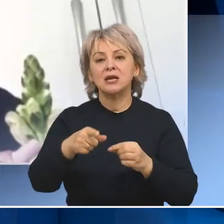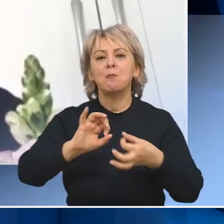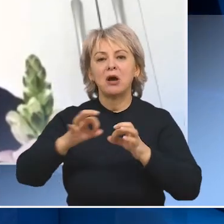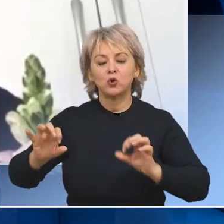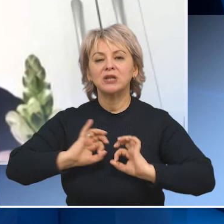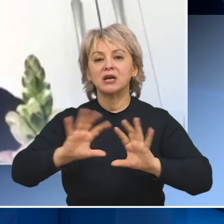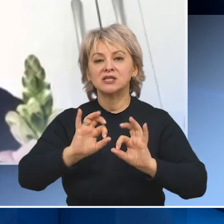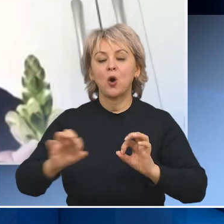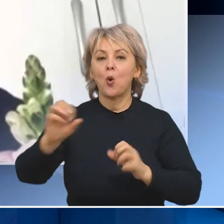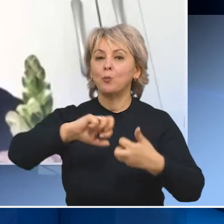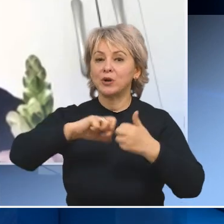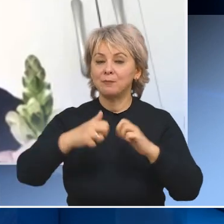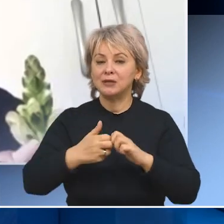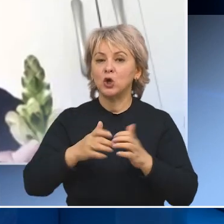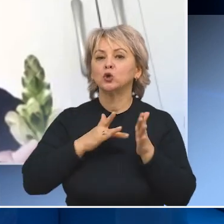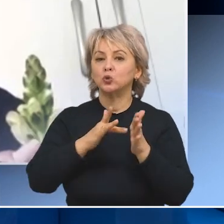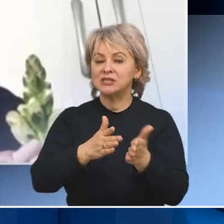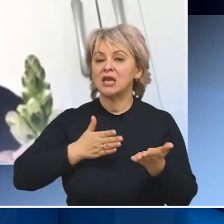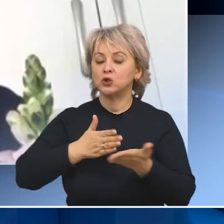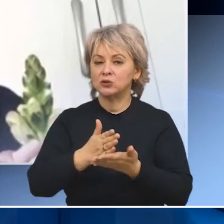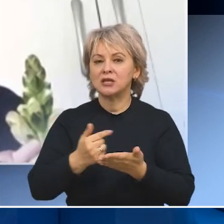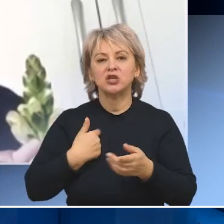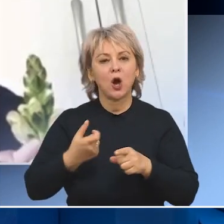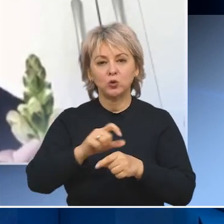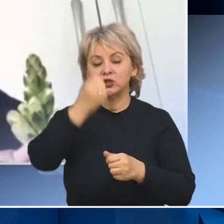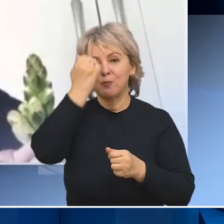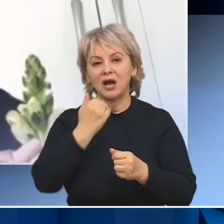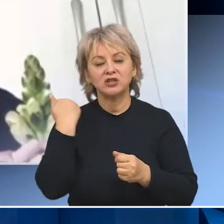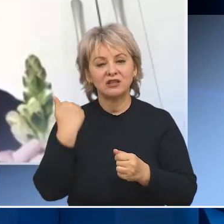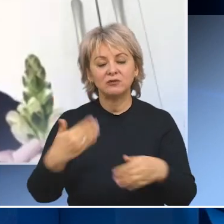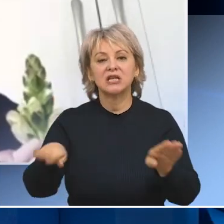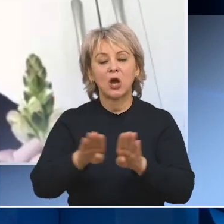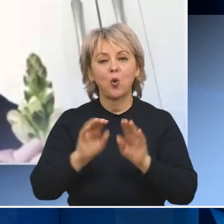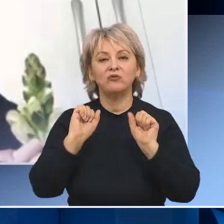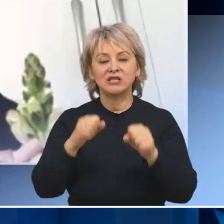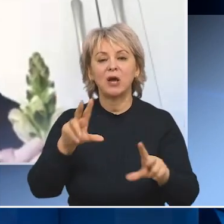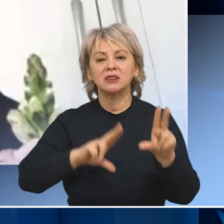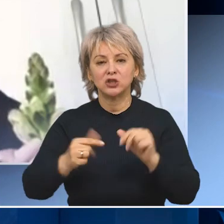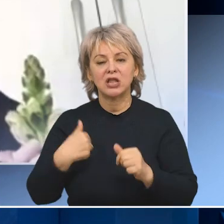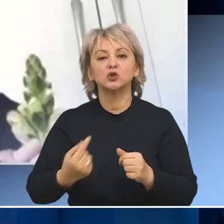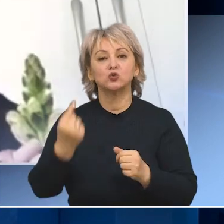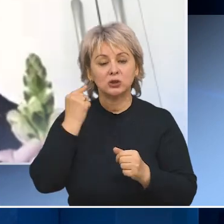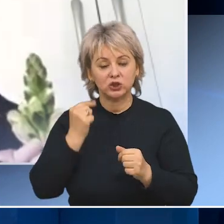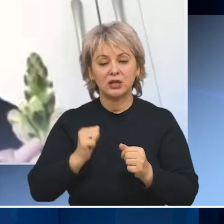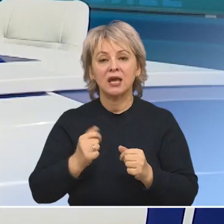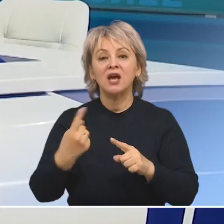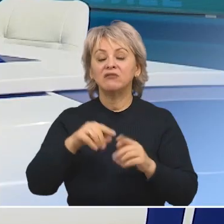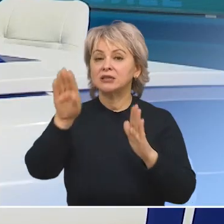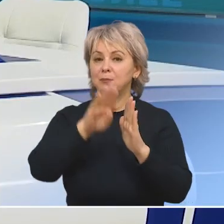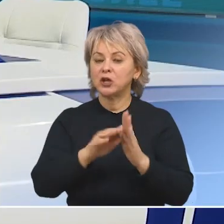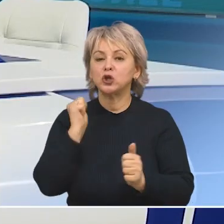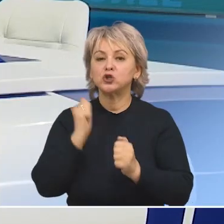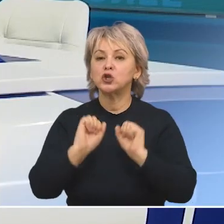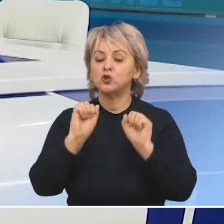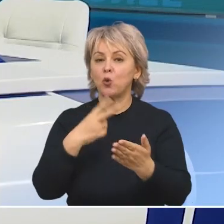так подробно рассказали о проблемах в туристической индустрии. Я очень благодарна вам за такую возможность. Надеюсь, нас услышат. В этой